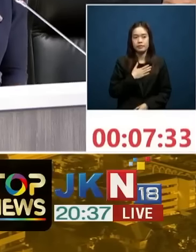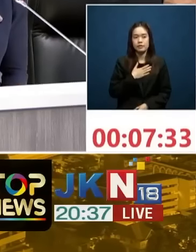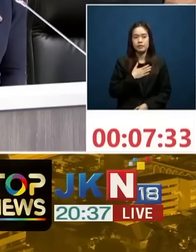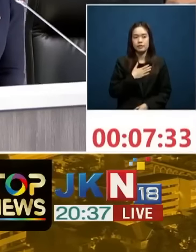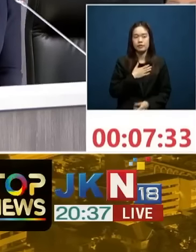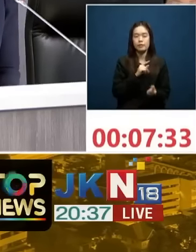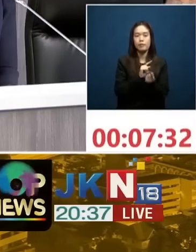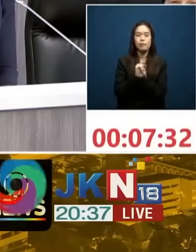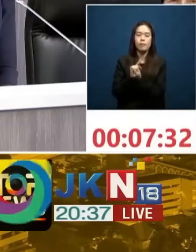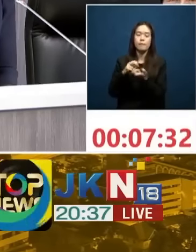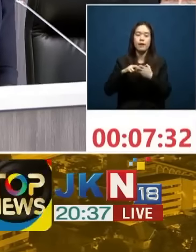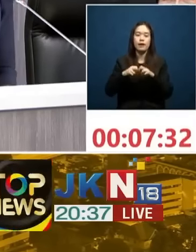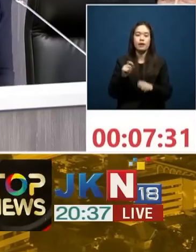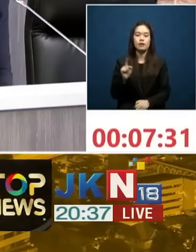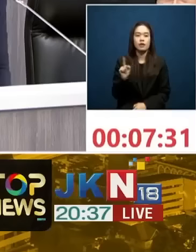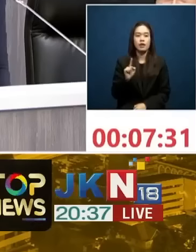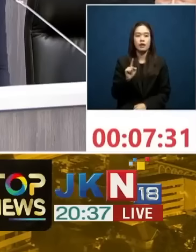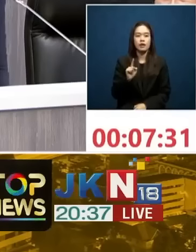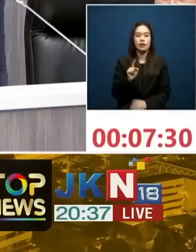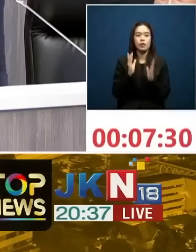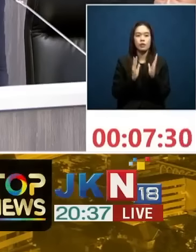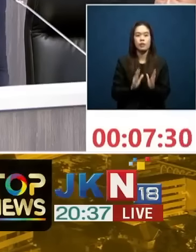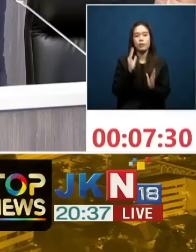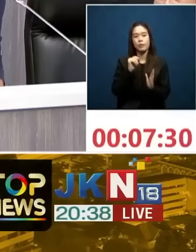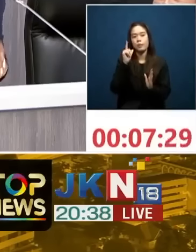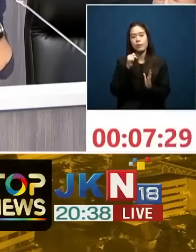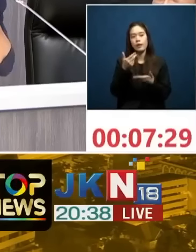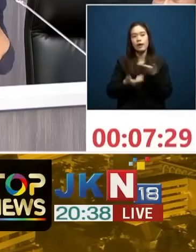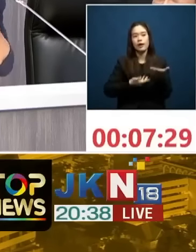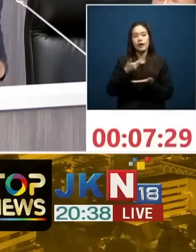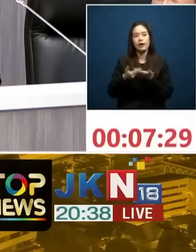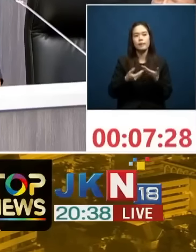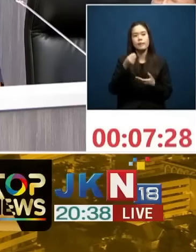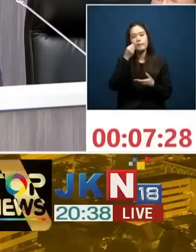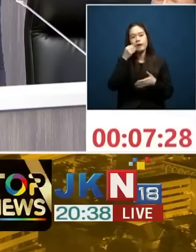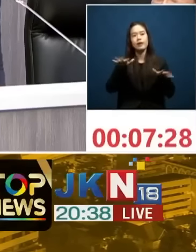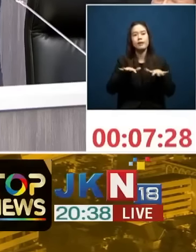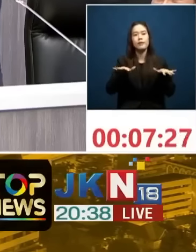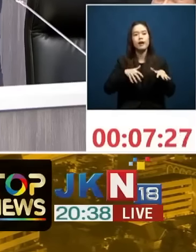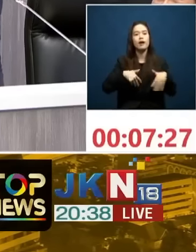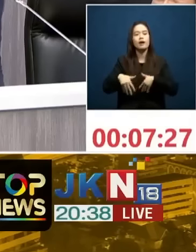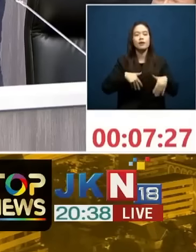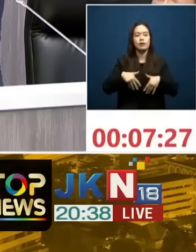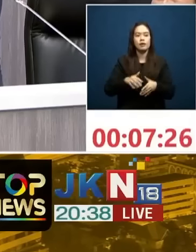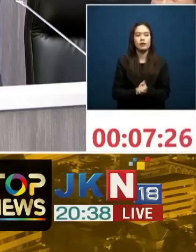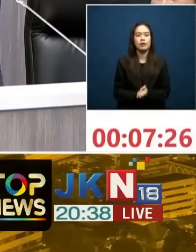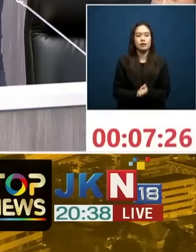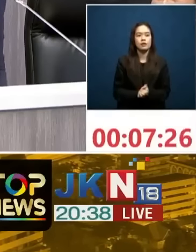มีเล่เพทุบายแบบนักการเมืองนะครับบอกเลยอยากจะได้เงินสด